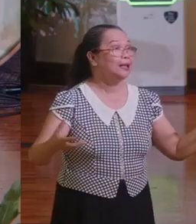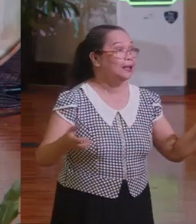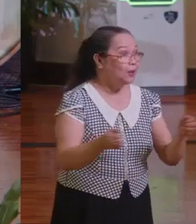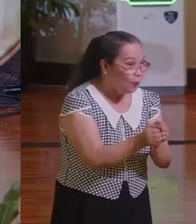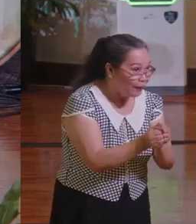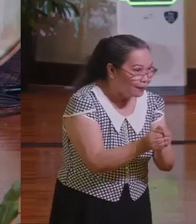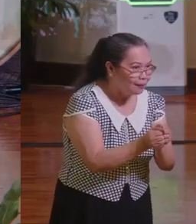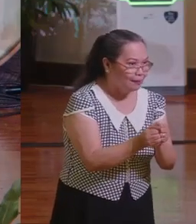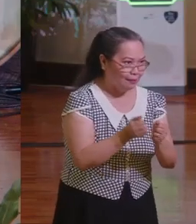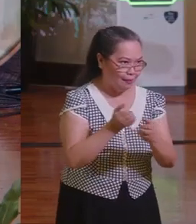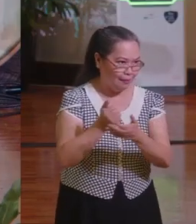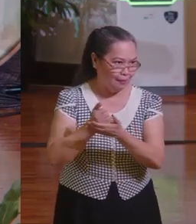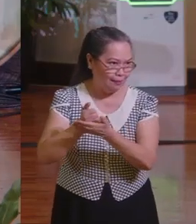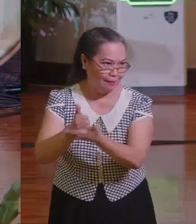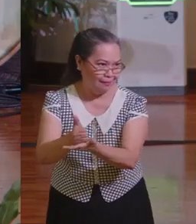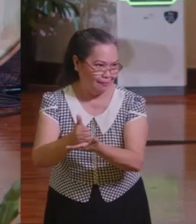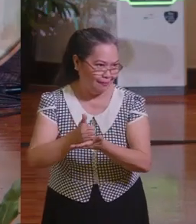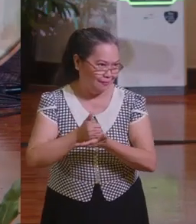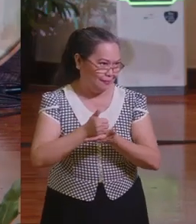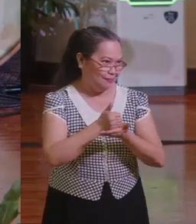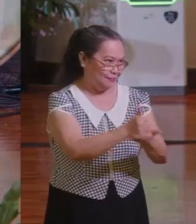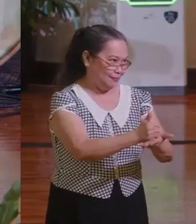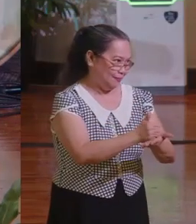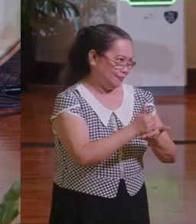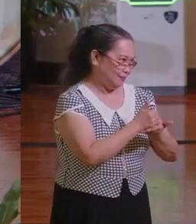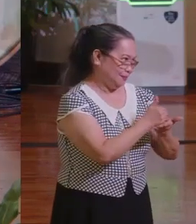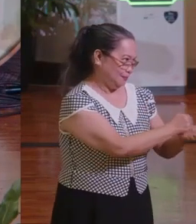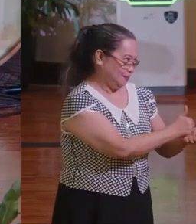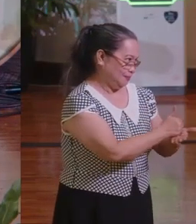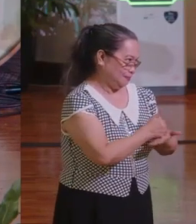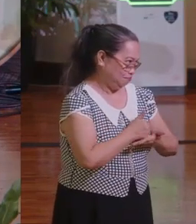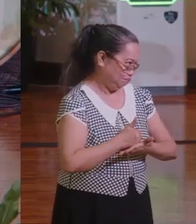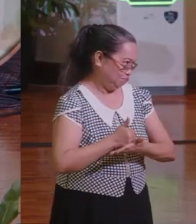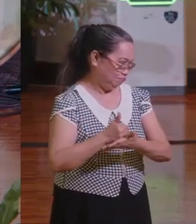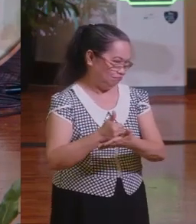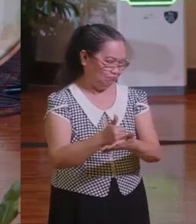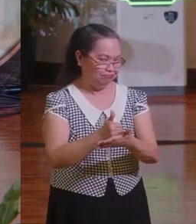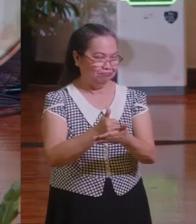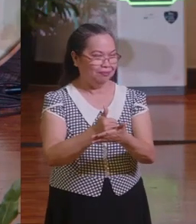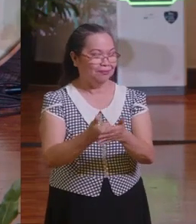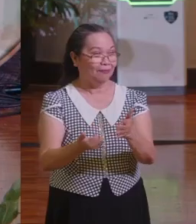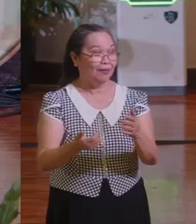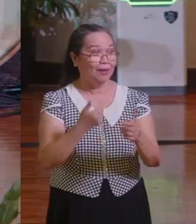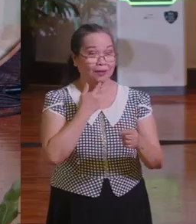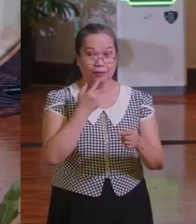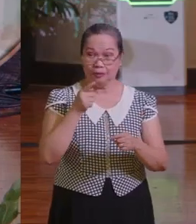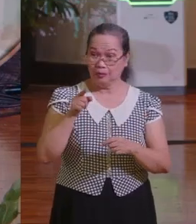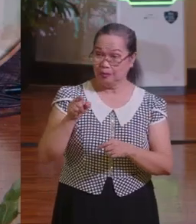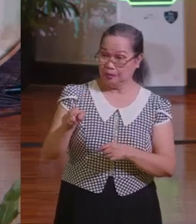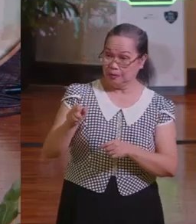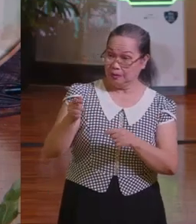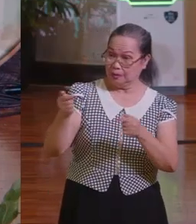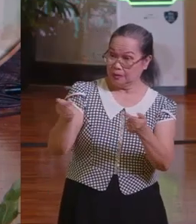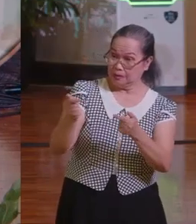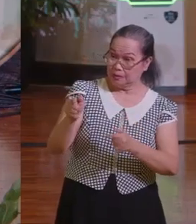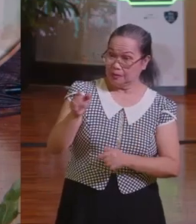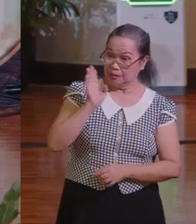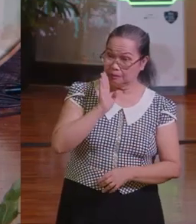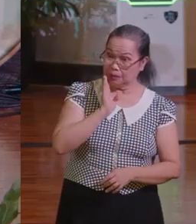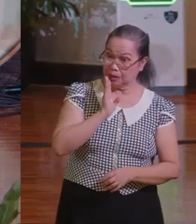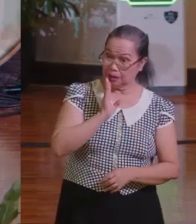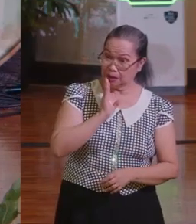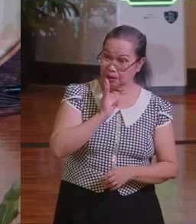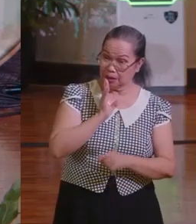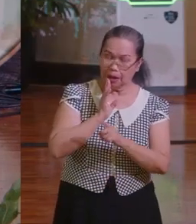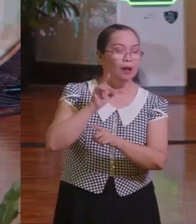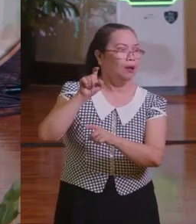No? So, tignan po natin yung una. Restoring the one who is sinning. Restoring the one who is